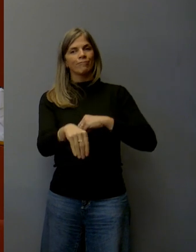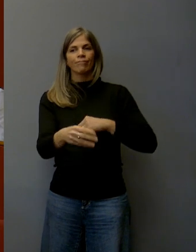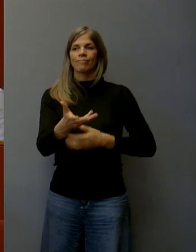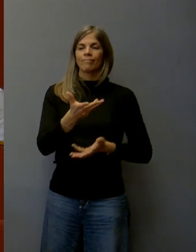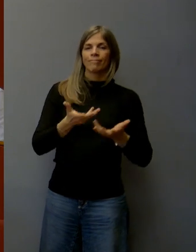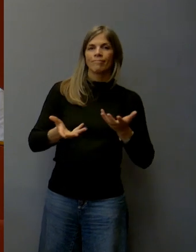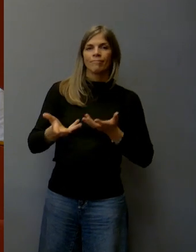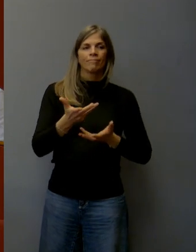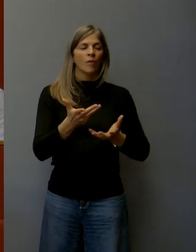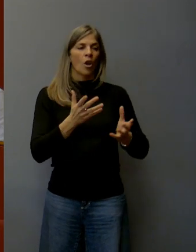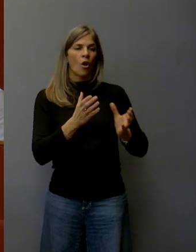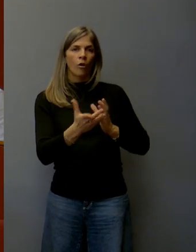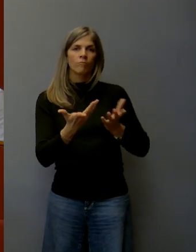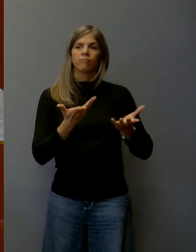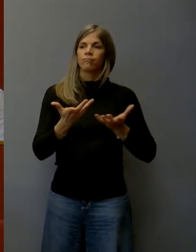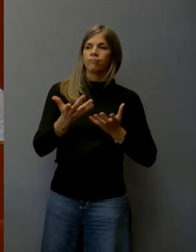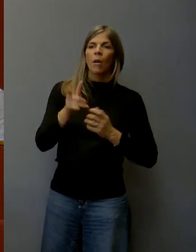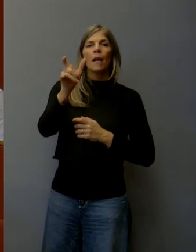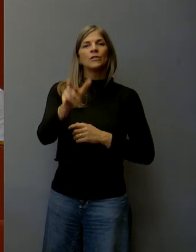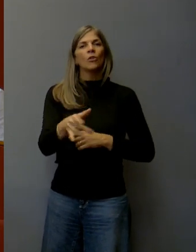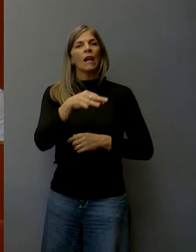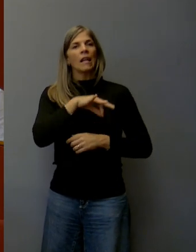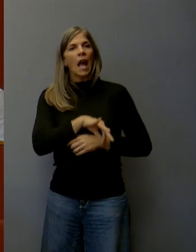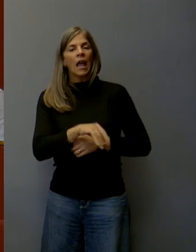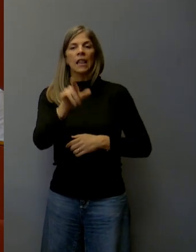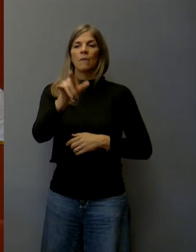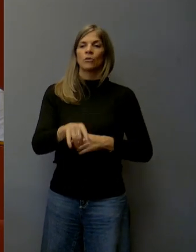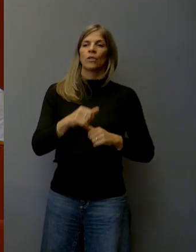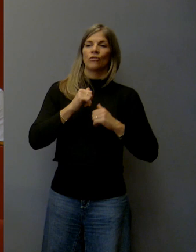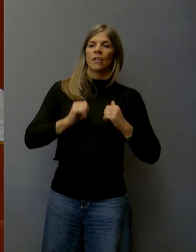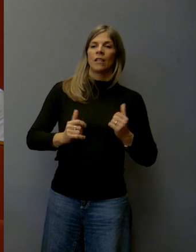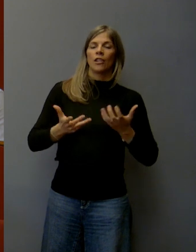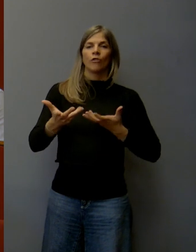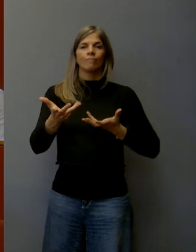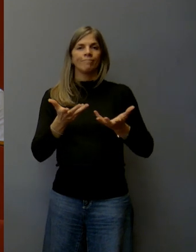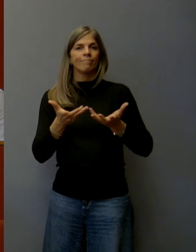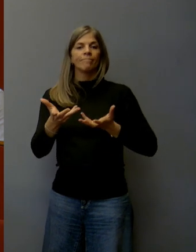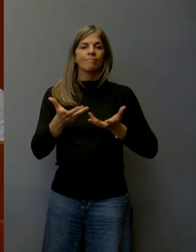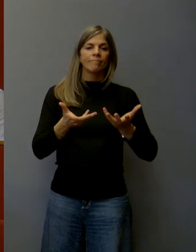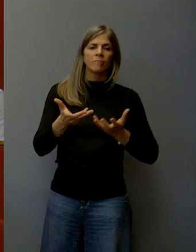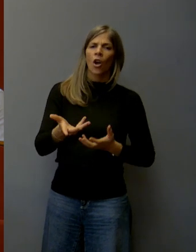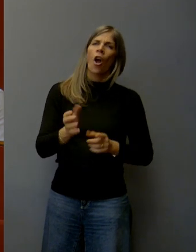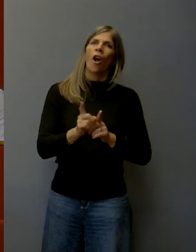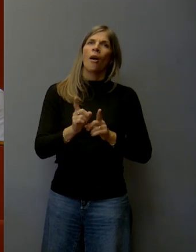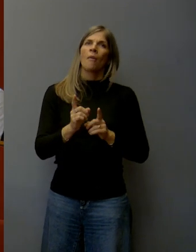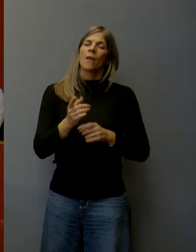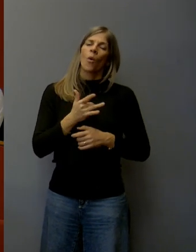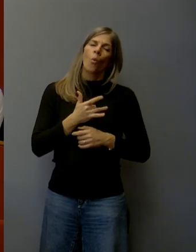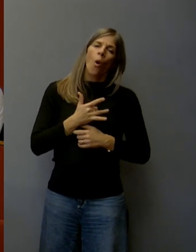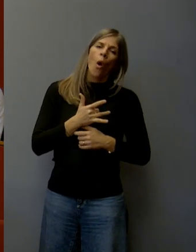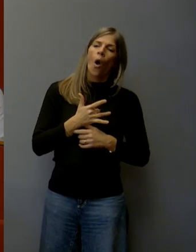di interagire con il cliente cittadino in questo caso senza affidarsi al buon cuore o alla buona intenzioni